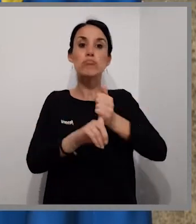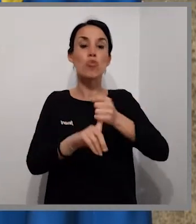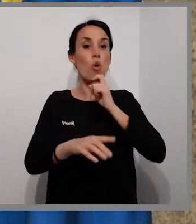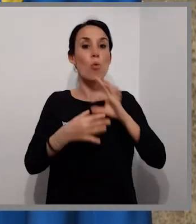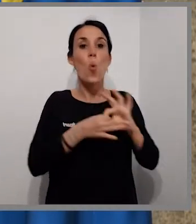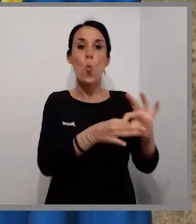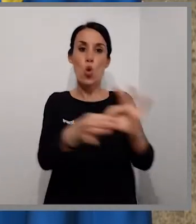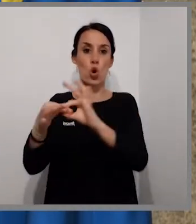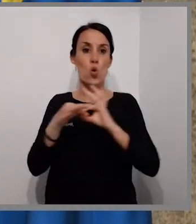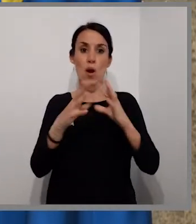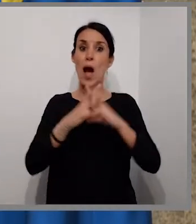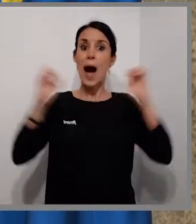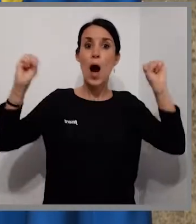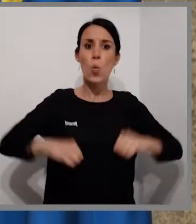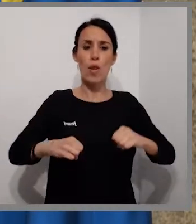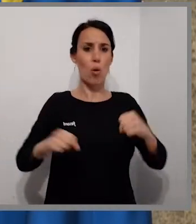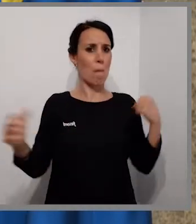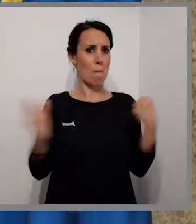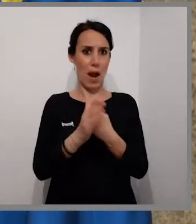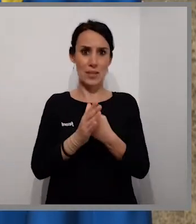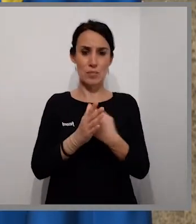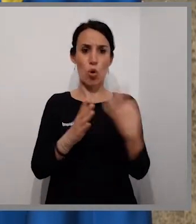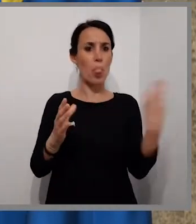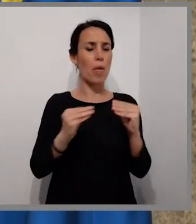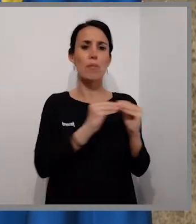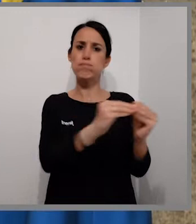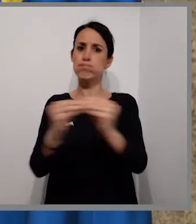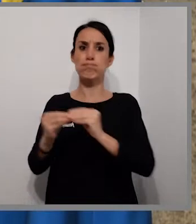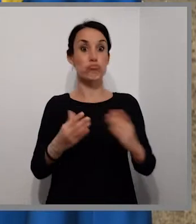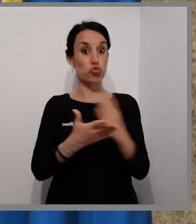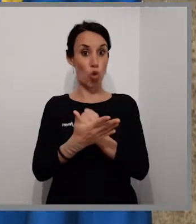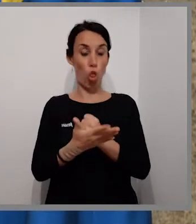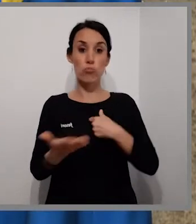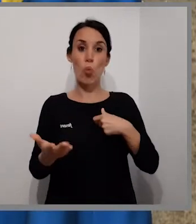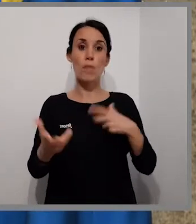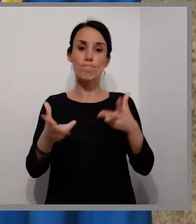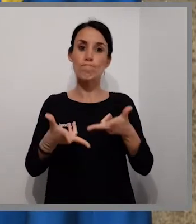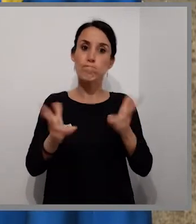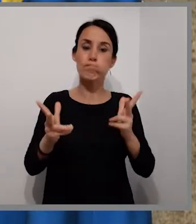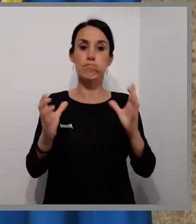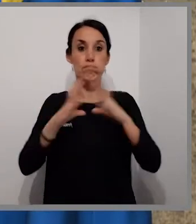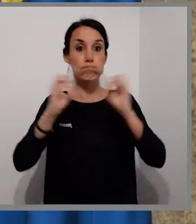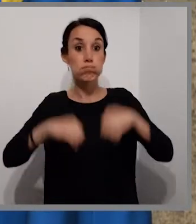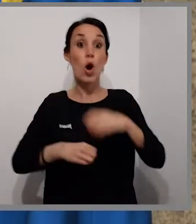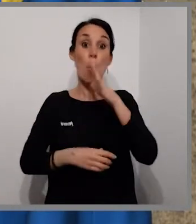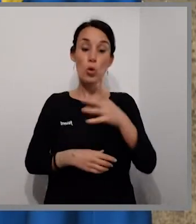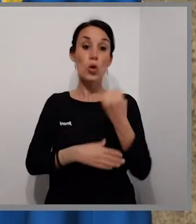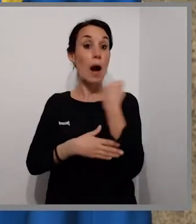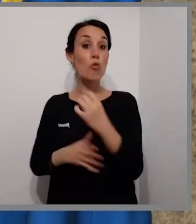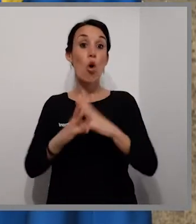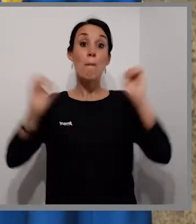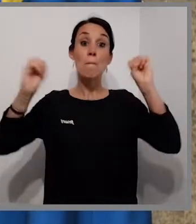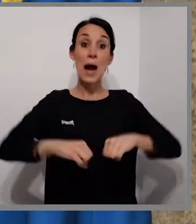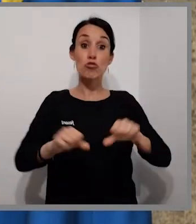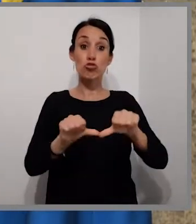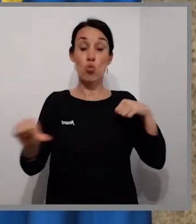ser des del màxim consens possible, ha de ser des de la concòrdia. I per això recolzem els pactes que